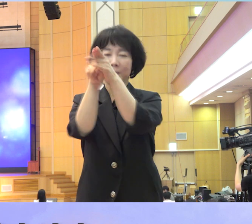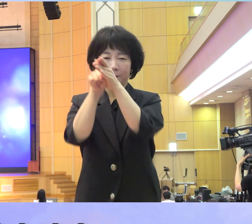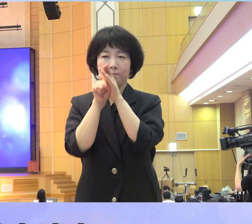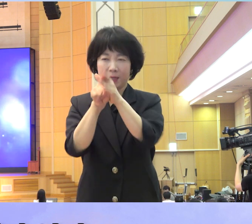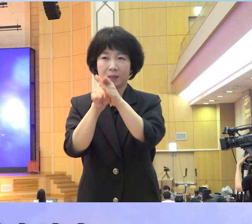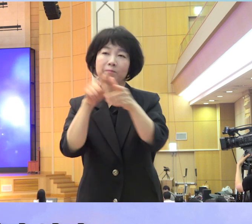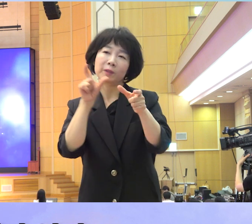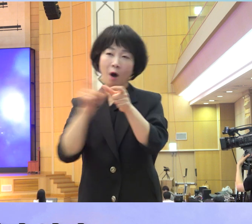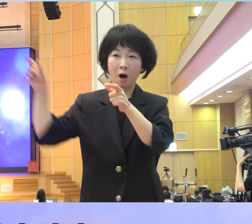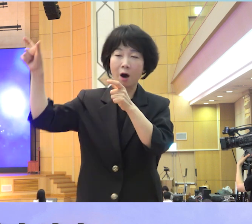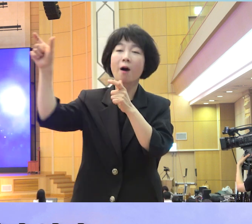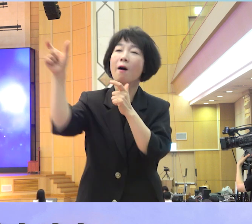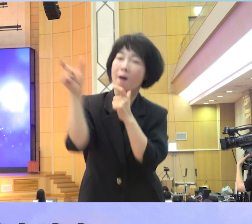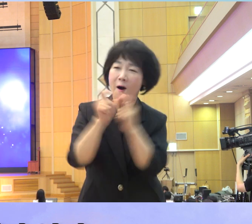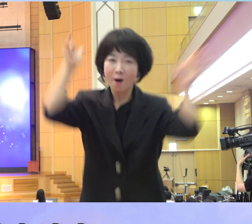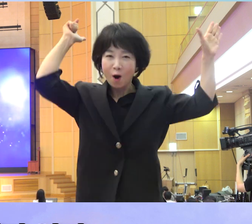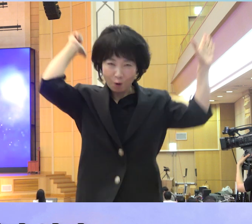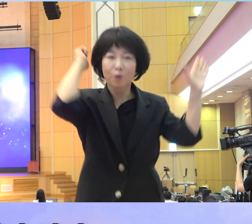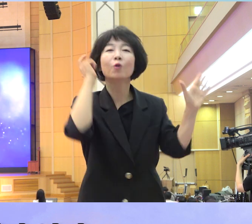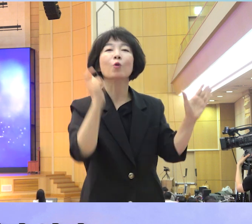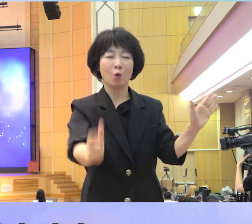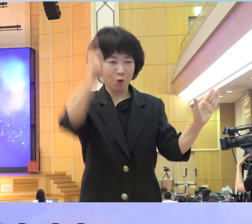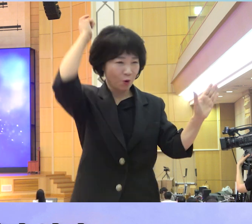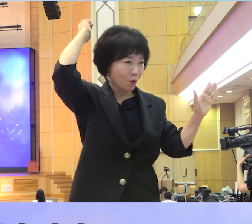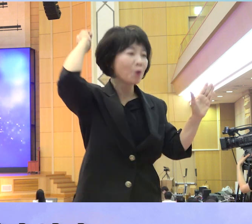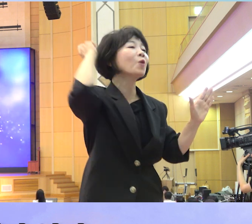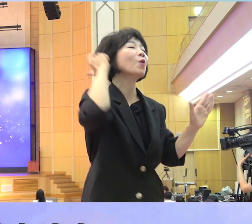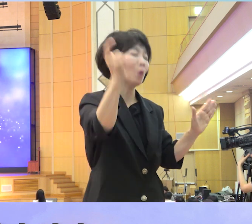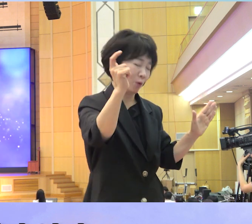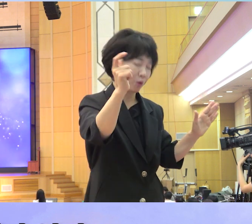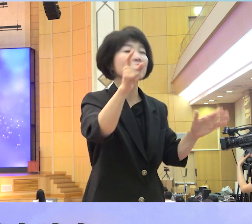이 믿음 더욱